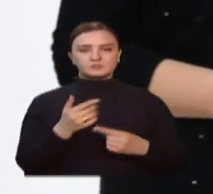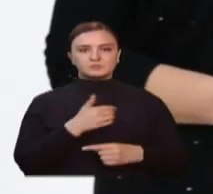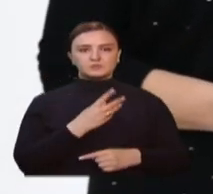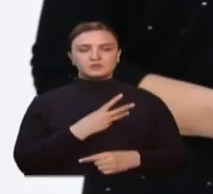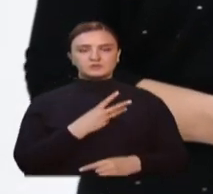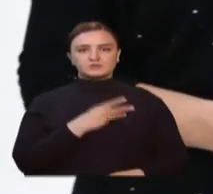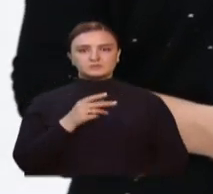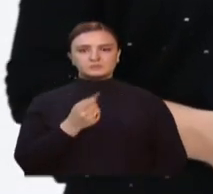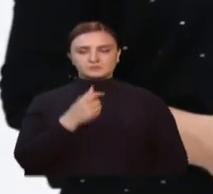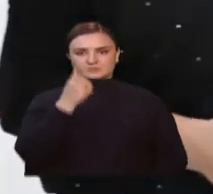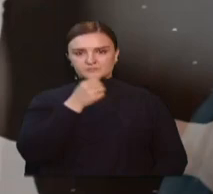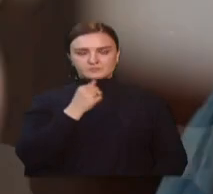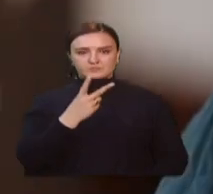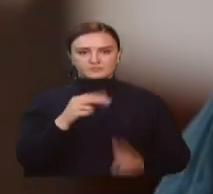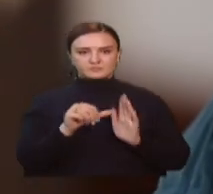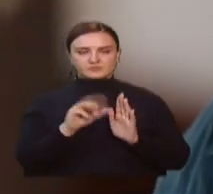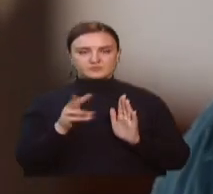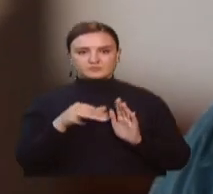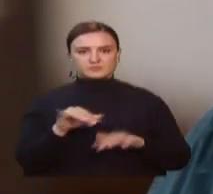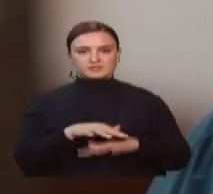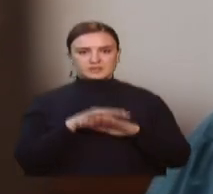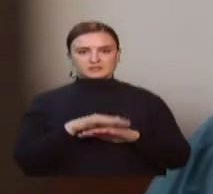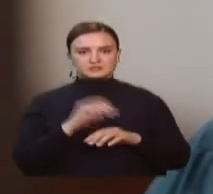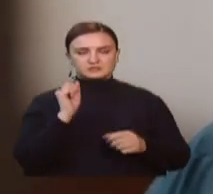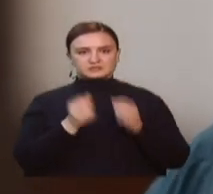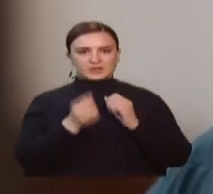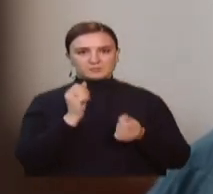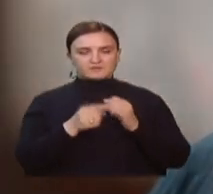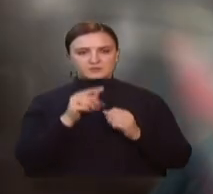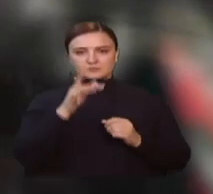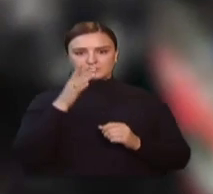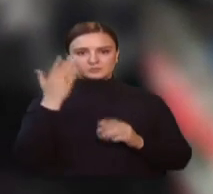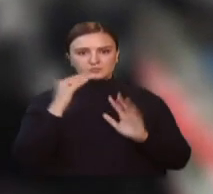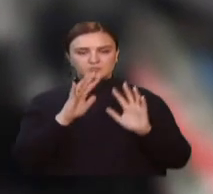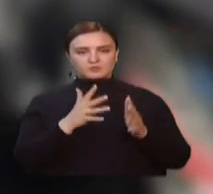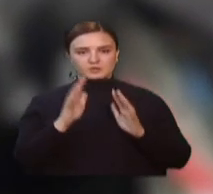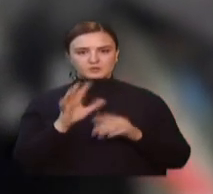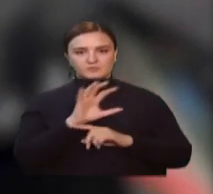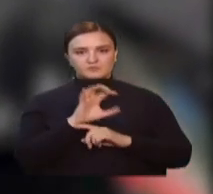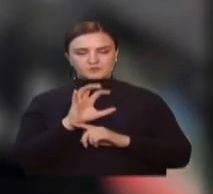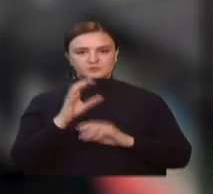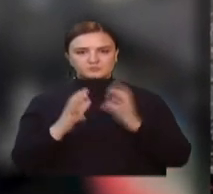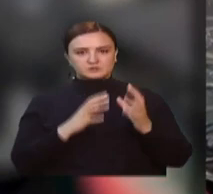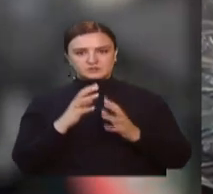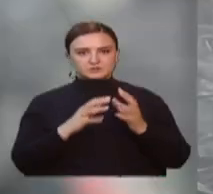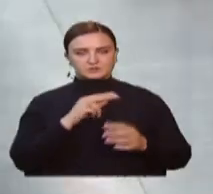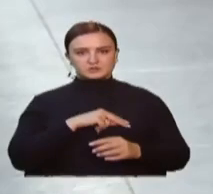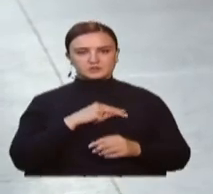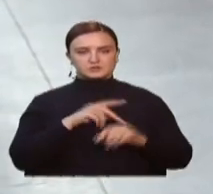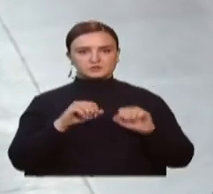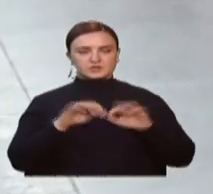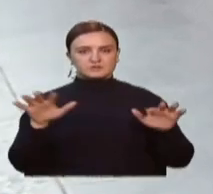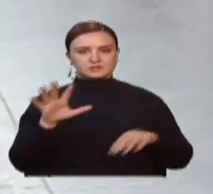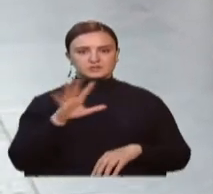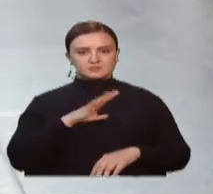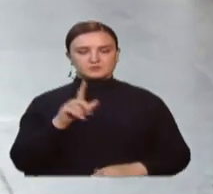მოტივაცია 2011 წლის 26 მაისის აქციის დარბევისა და მაშინდელი მოვლენების ამსახველი ფოტოების საერთაშორისო სააგენტოებში გავრცელება